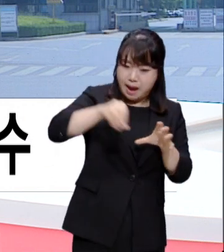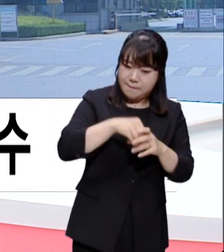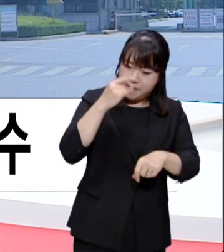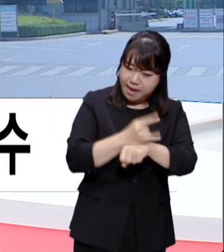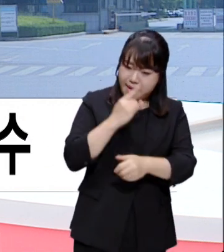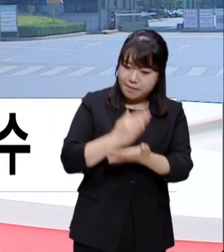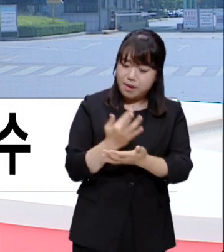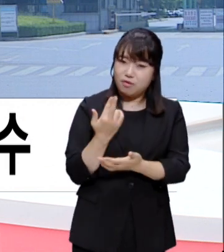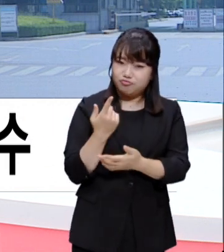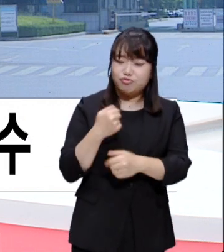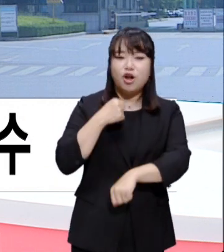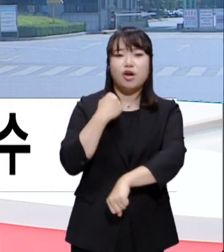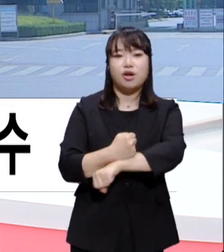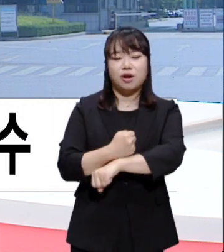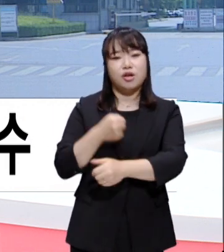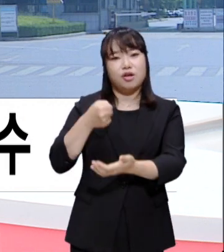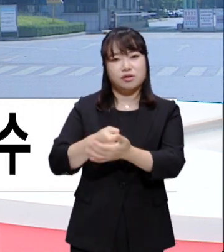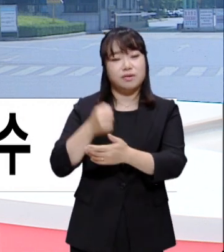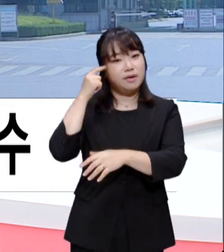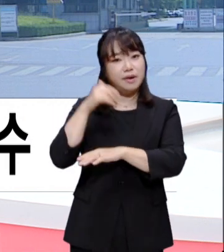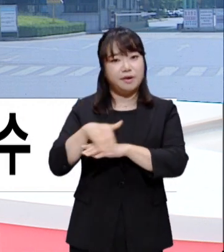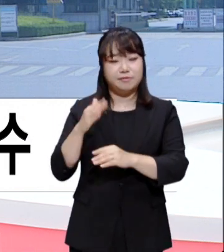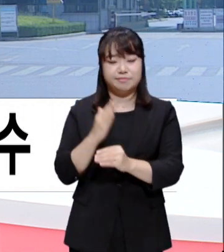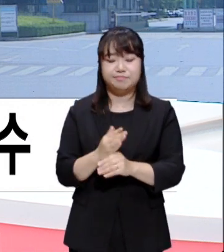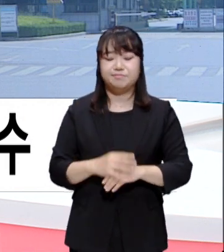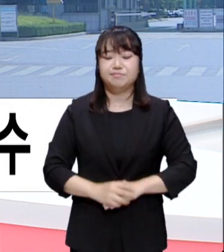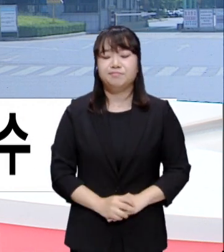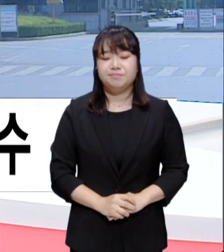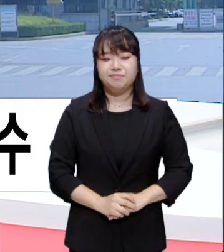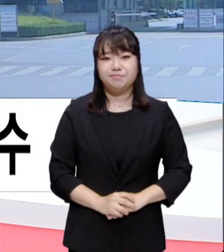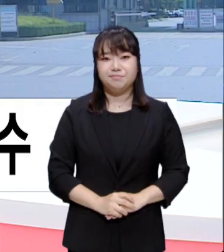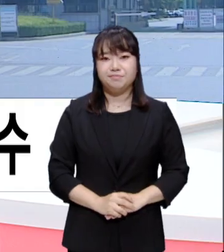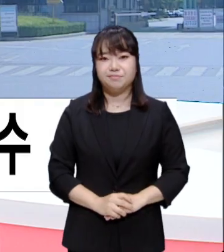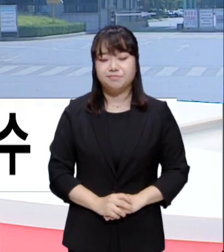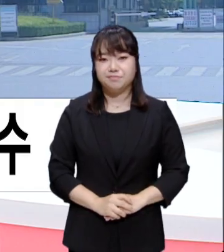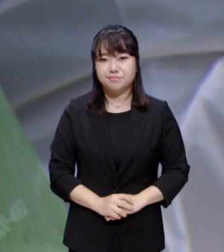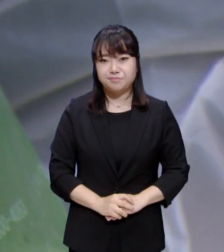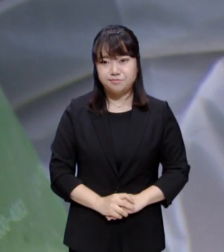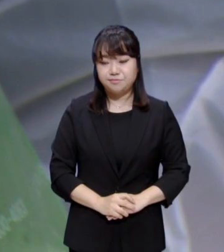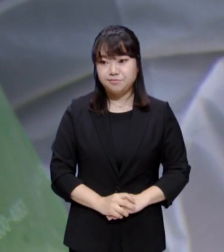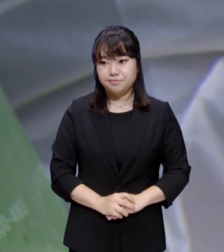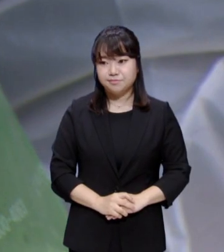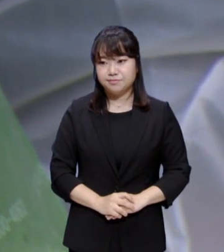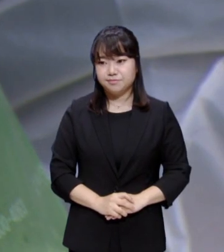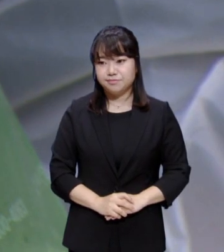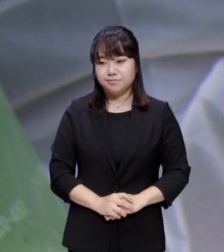단독으로 사용할지 여부를 결정할 방침입니다. 김대우 기자가 취재했습니다.